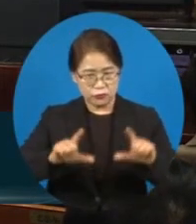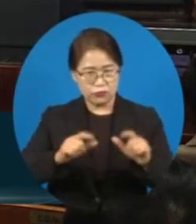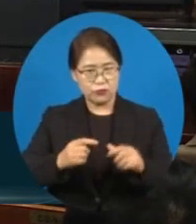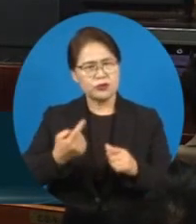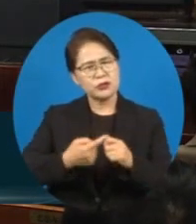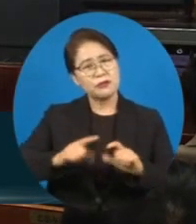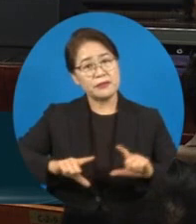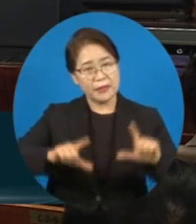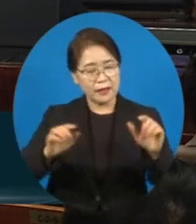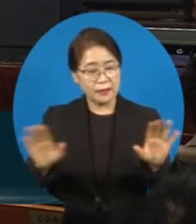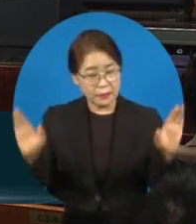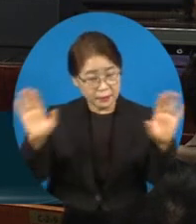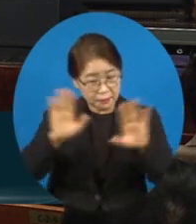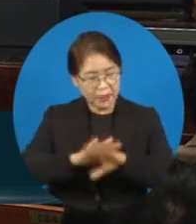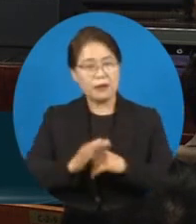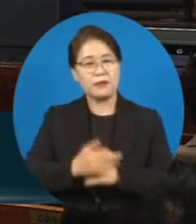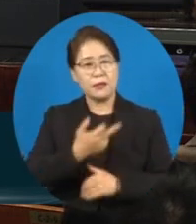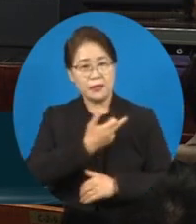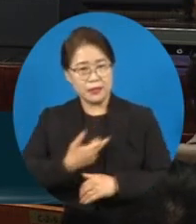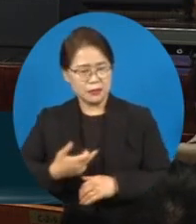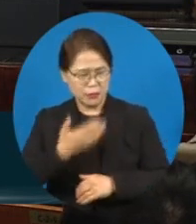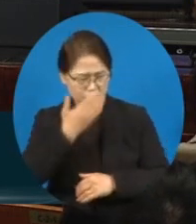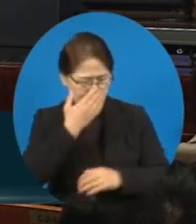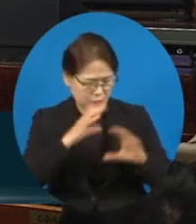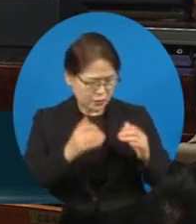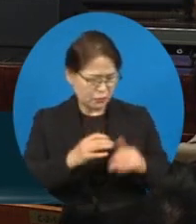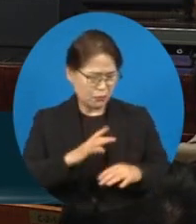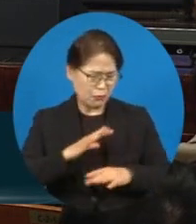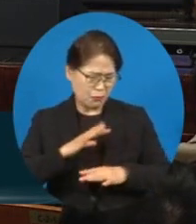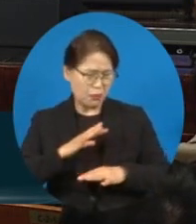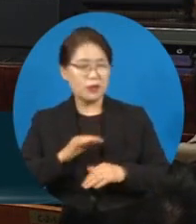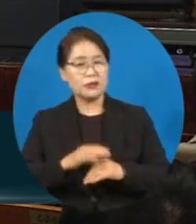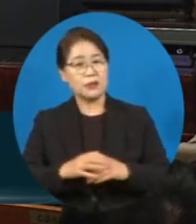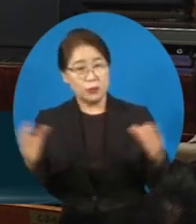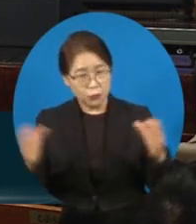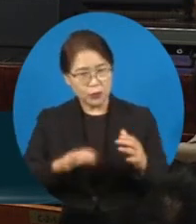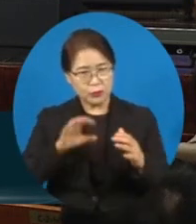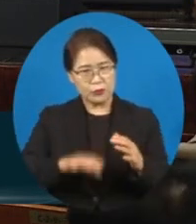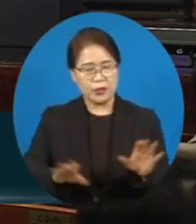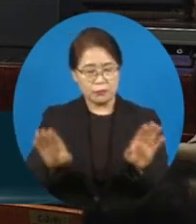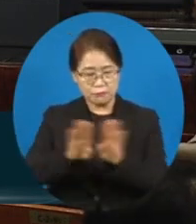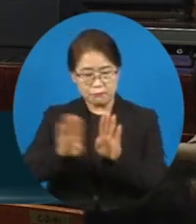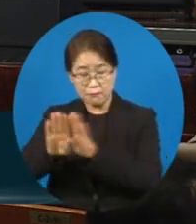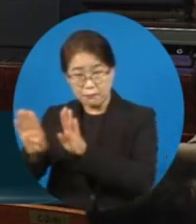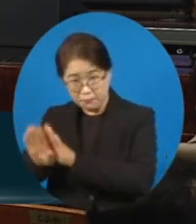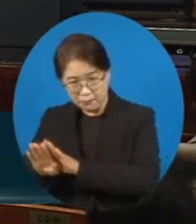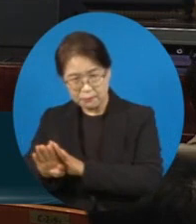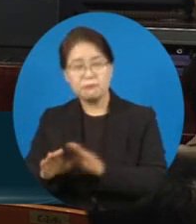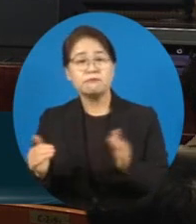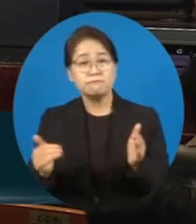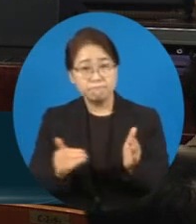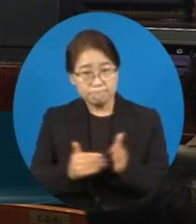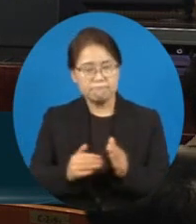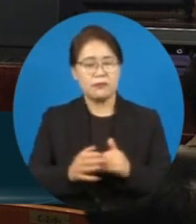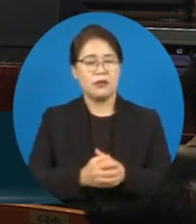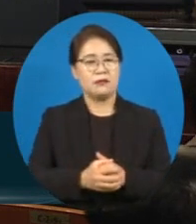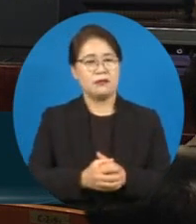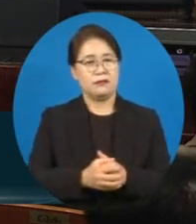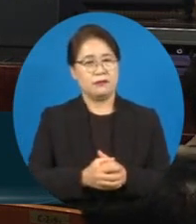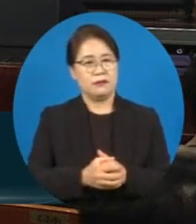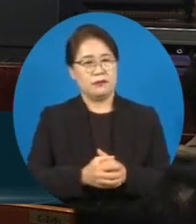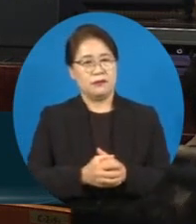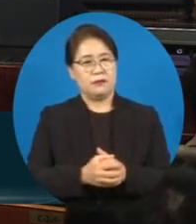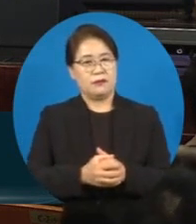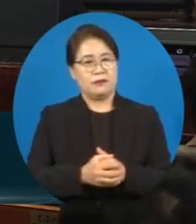첫날 저녁 때에 제자들이 유대인들을 두려워하여 모인 곳에 문들을 닫았더니 자 안식구